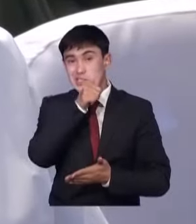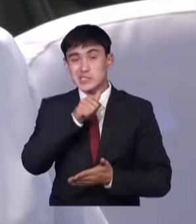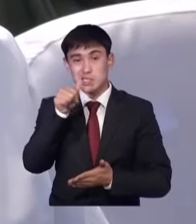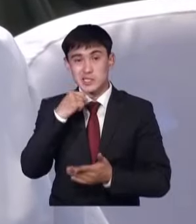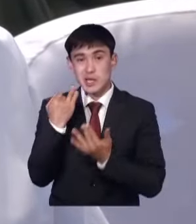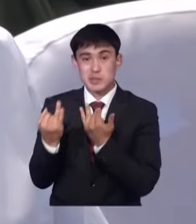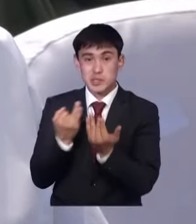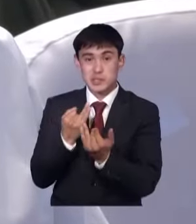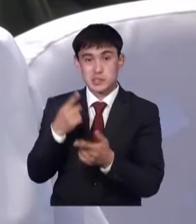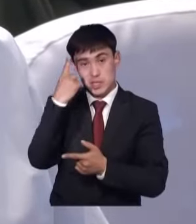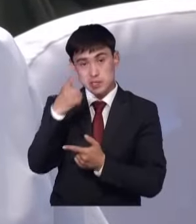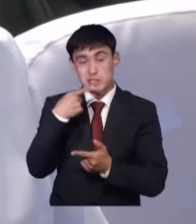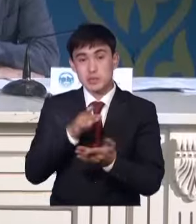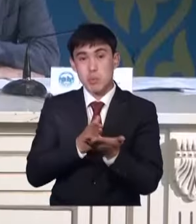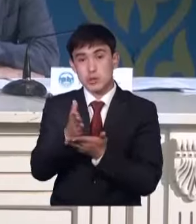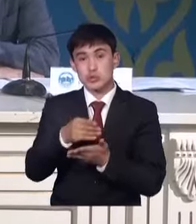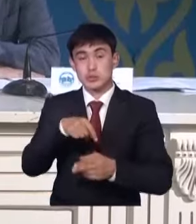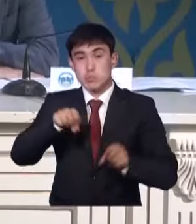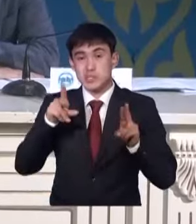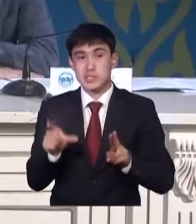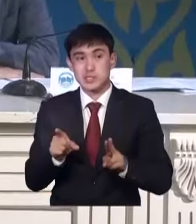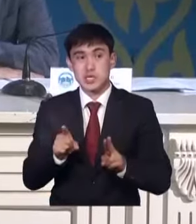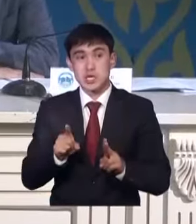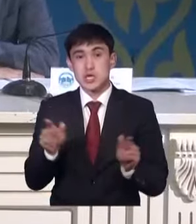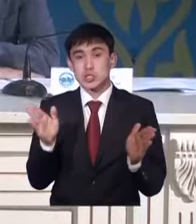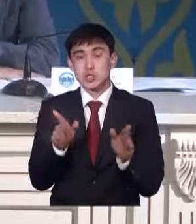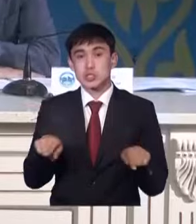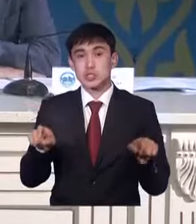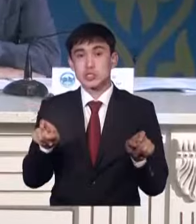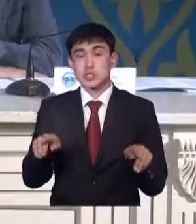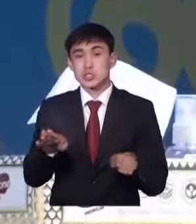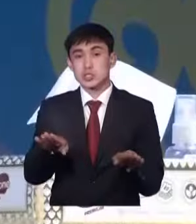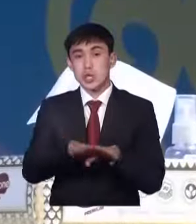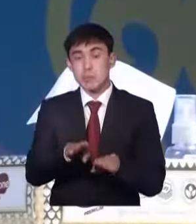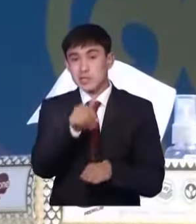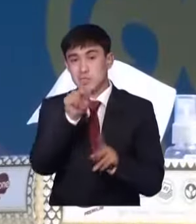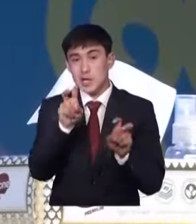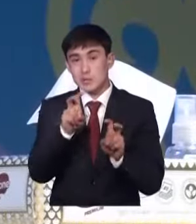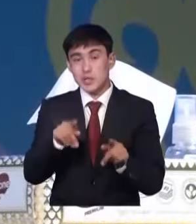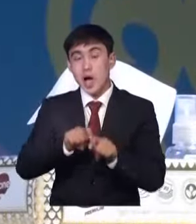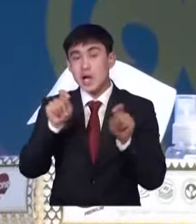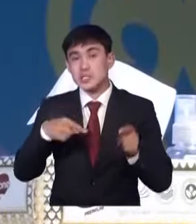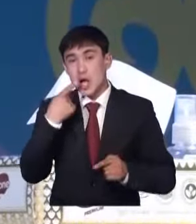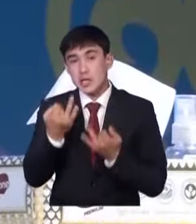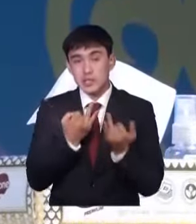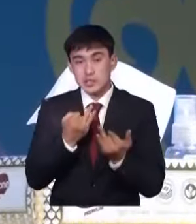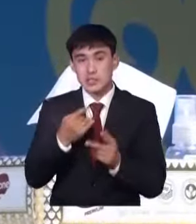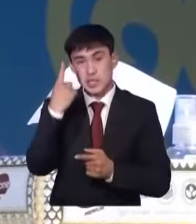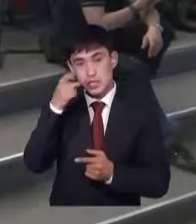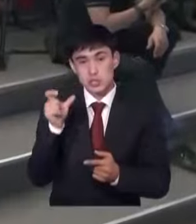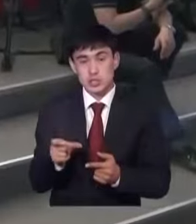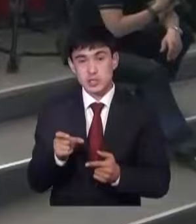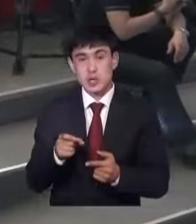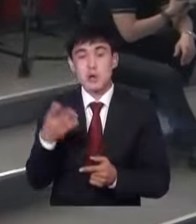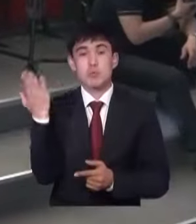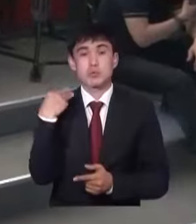кеңес беріп, бағыт көрсететін маман. Жабық тақырыпта ашық әңгіме айта алатын кеңесші. Былтырғы 42-ден бастап, Талдықорғанда 31